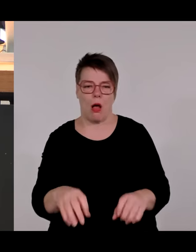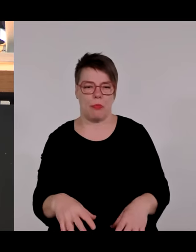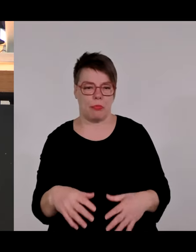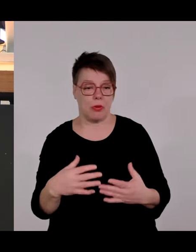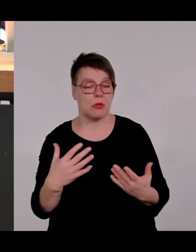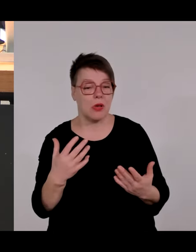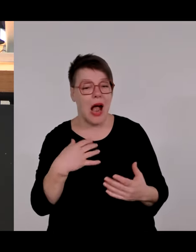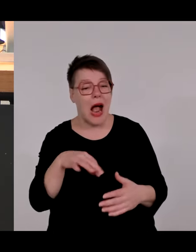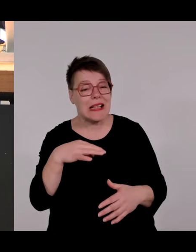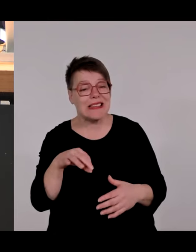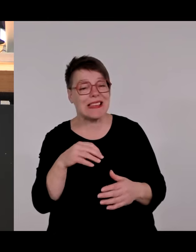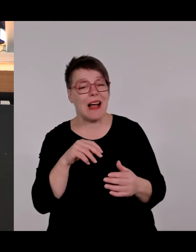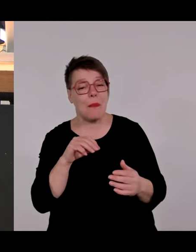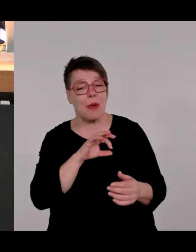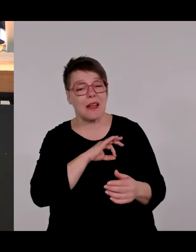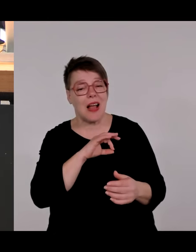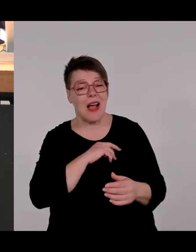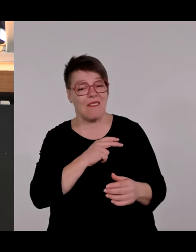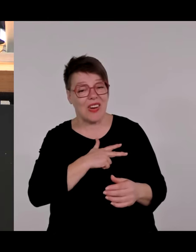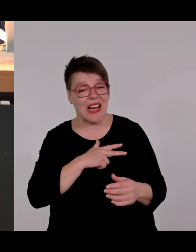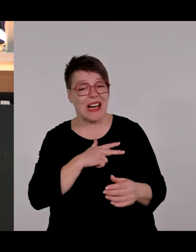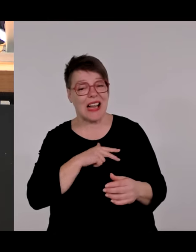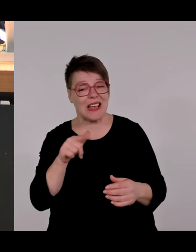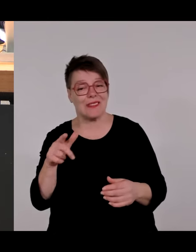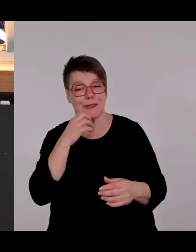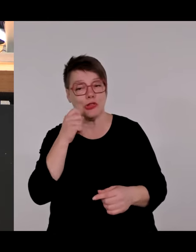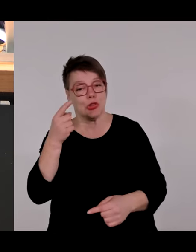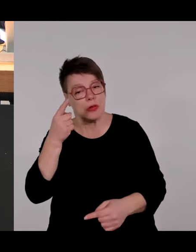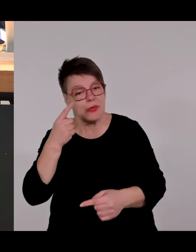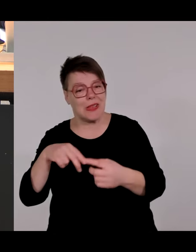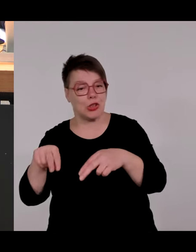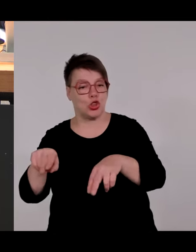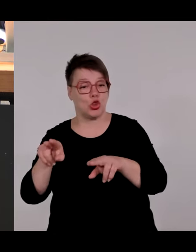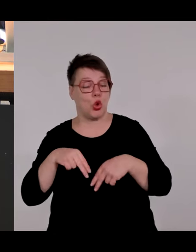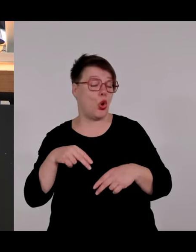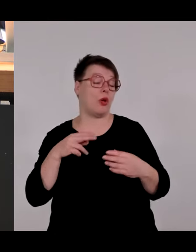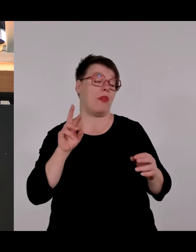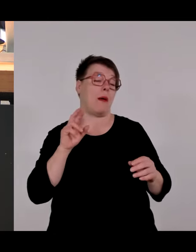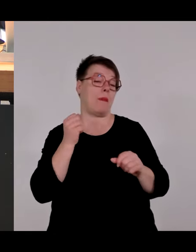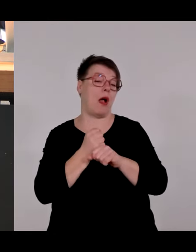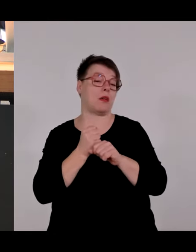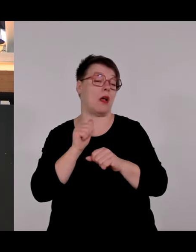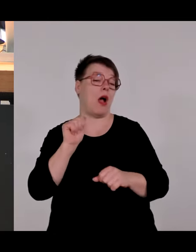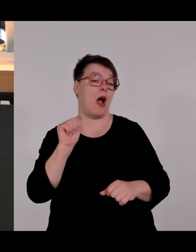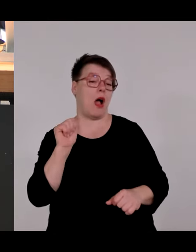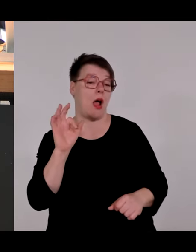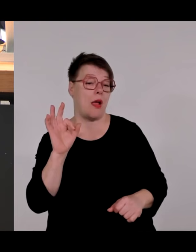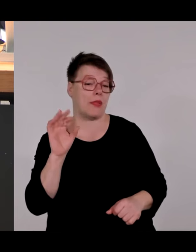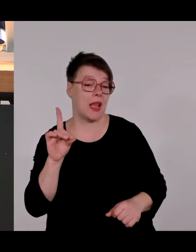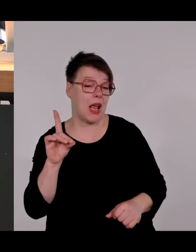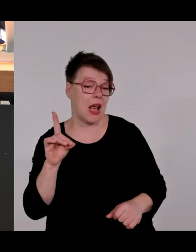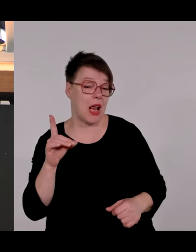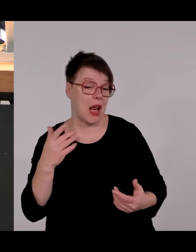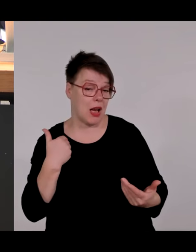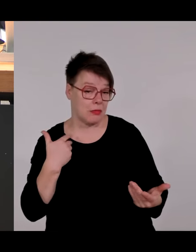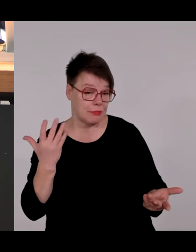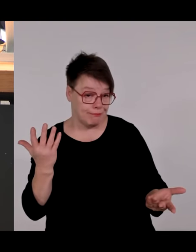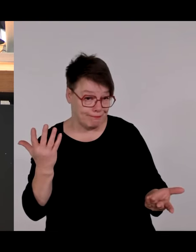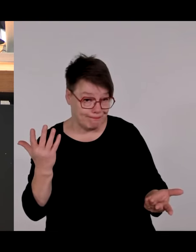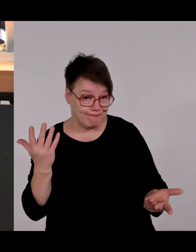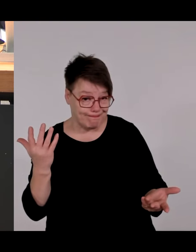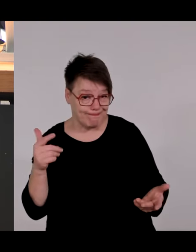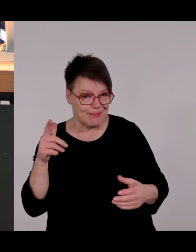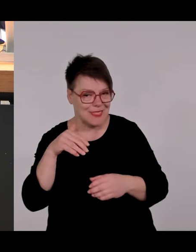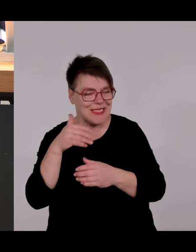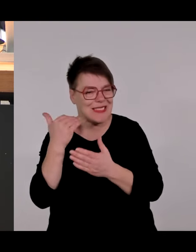haben. Wenn ein schwarzafrikanischer Drogendealer sich diskriminiert fühlt aufgrund von einer Kontrolle, so muss